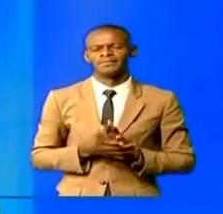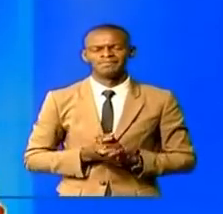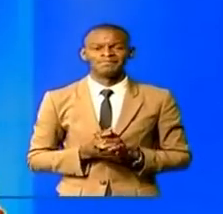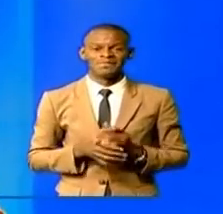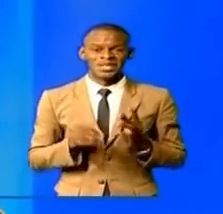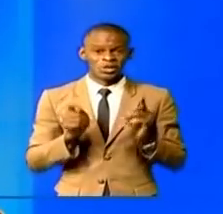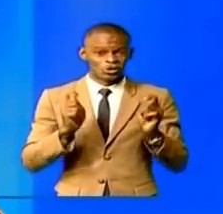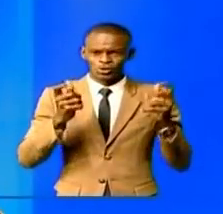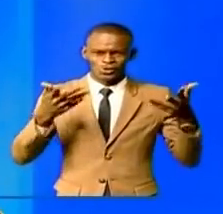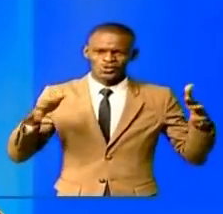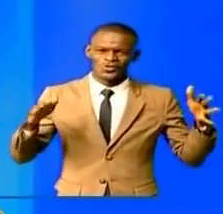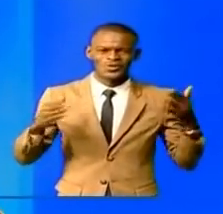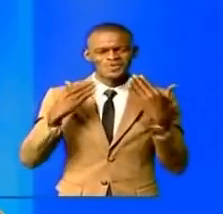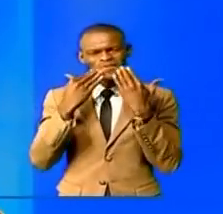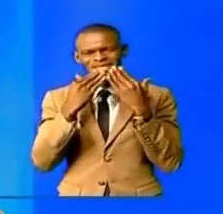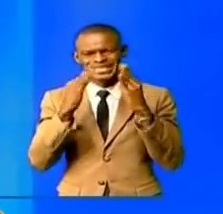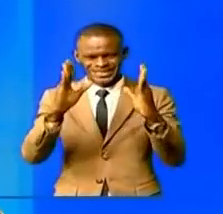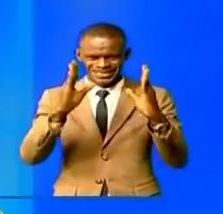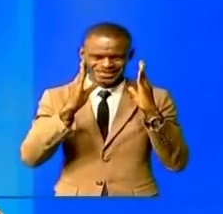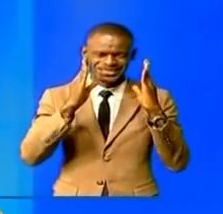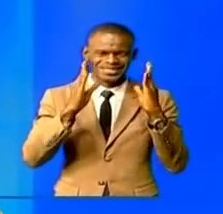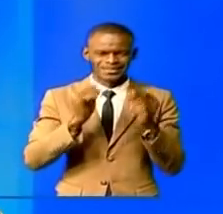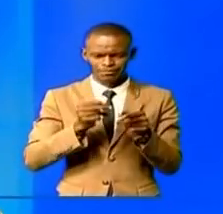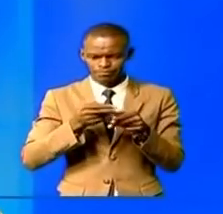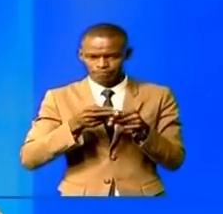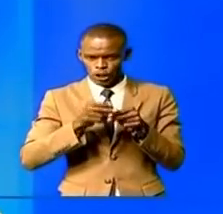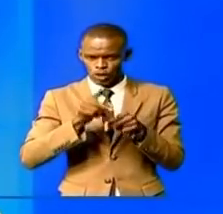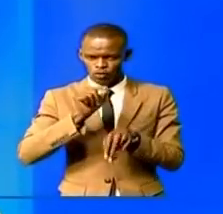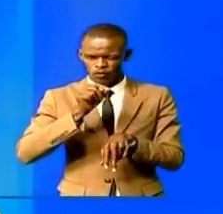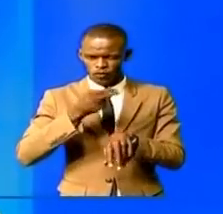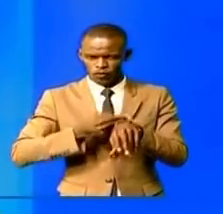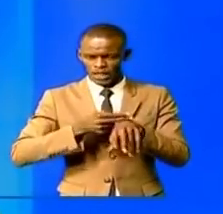de ce journal, merci à vous de l'avoir suivi. Retrouvez Françoise